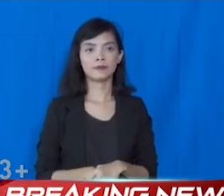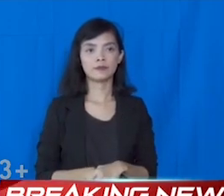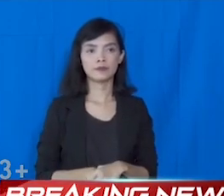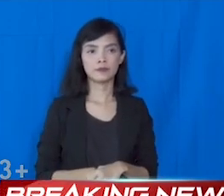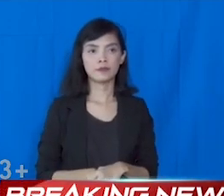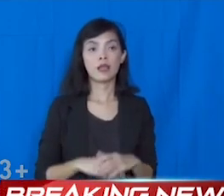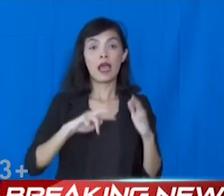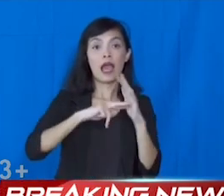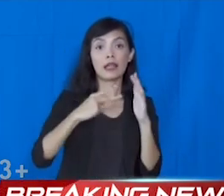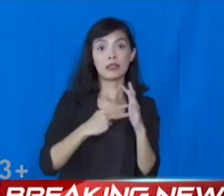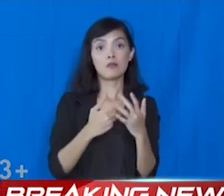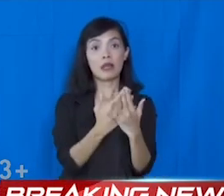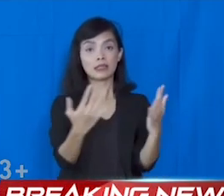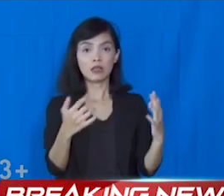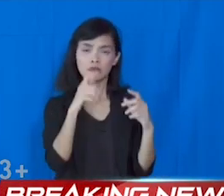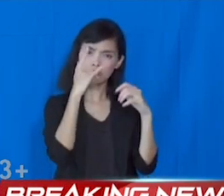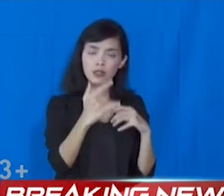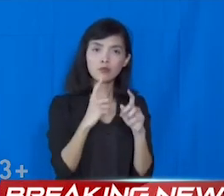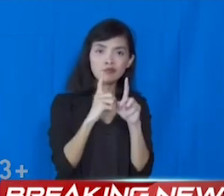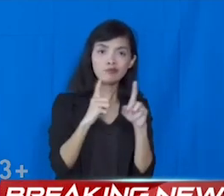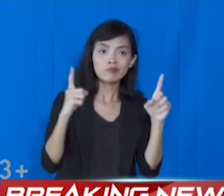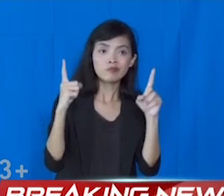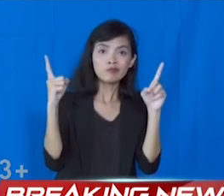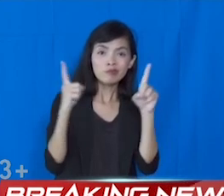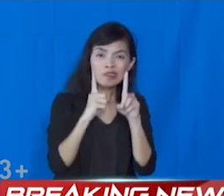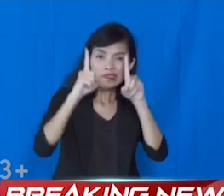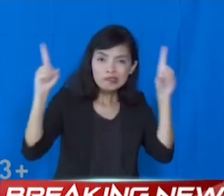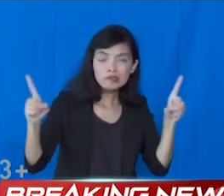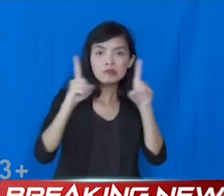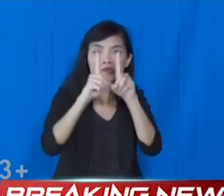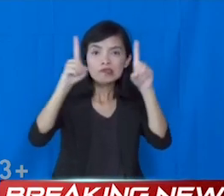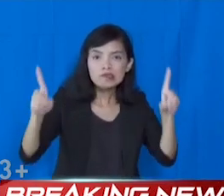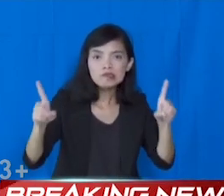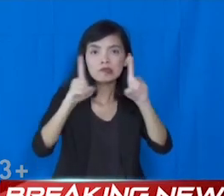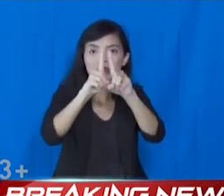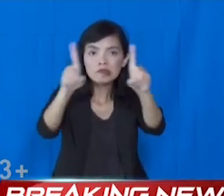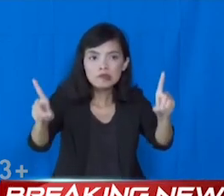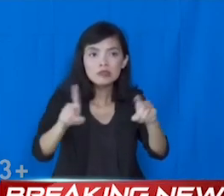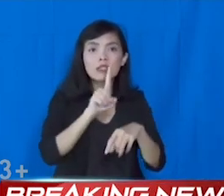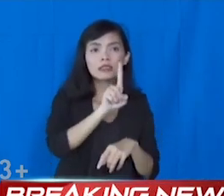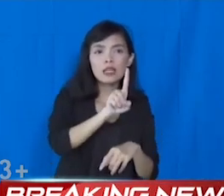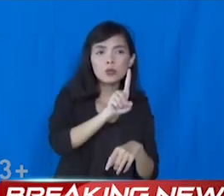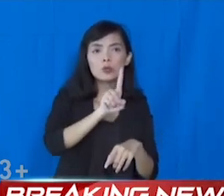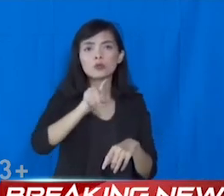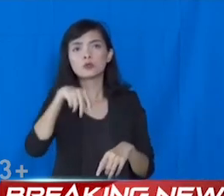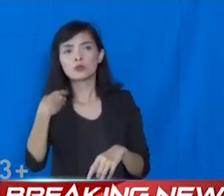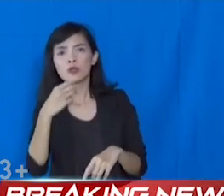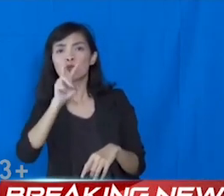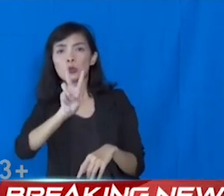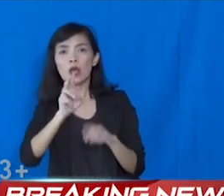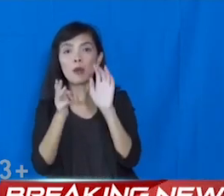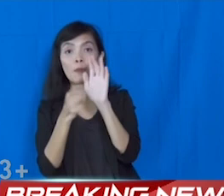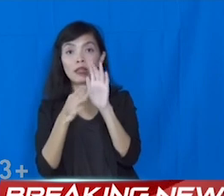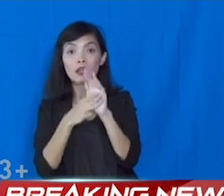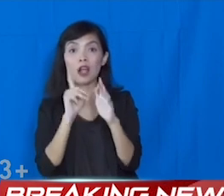untuk tetap jaga jarak saat berada di keramaian minimal 1-2 m dan apabila